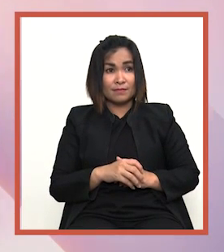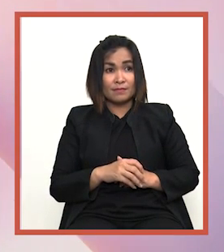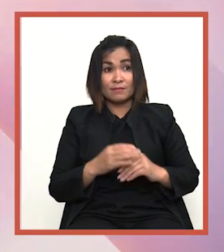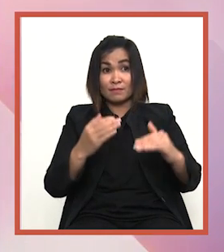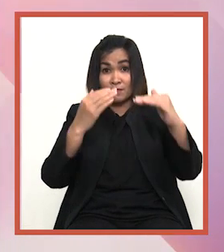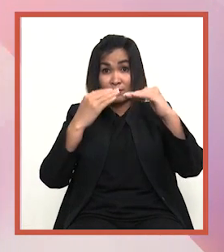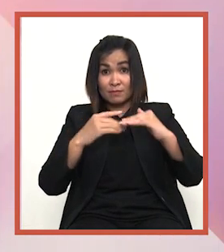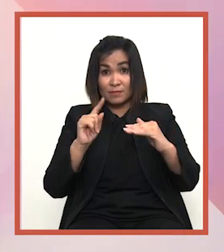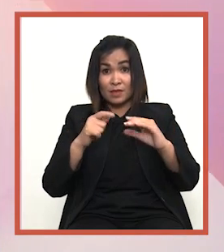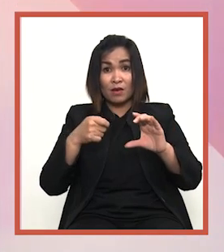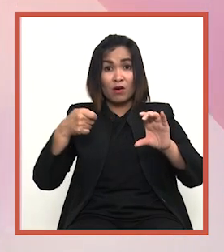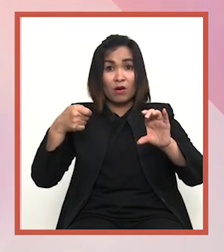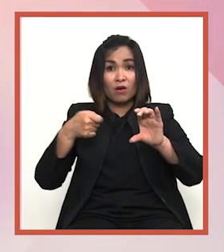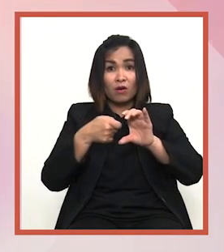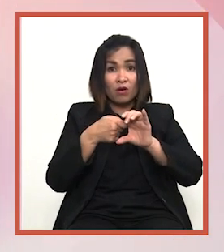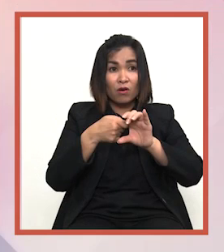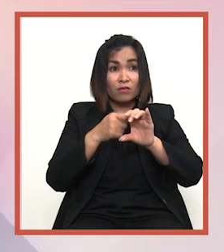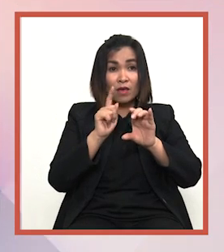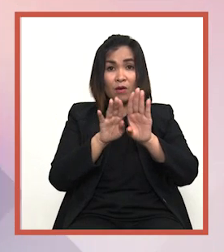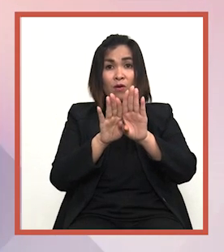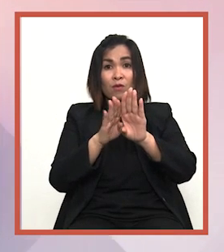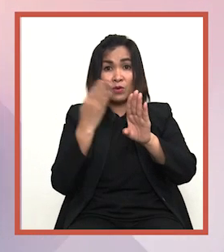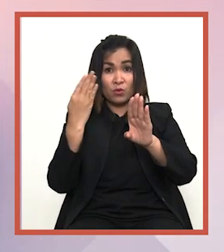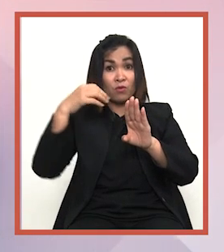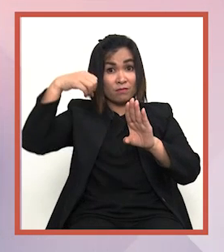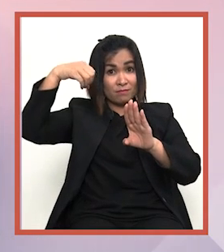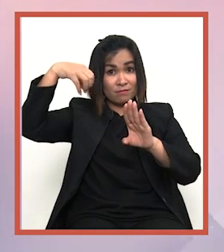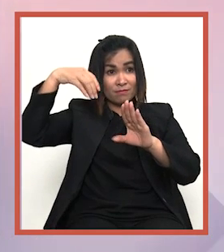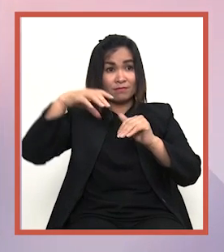ส่วนต่อมาครับกรประตูไฟฟ้าครับ